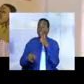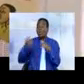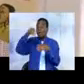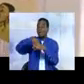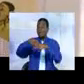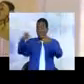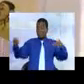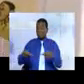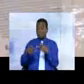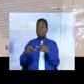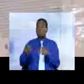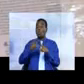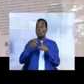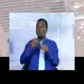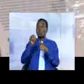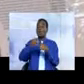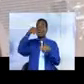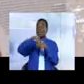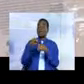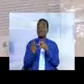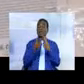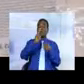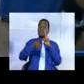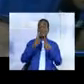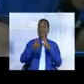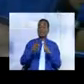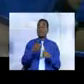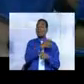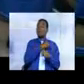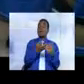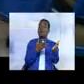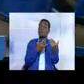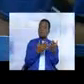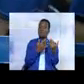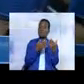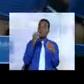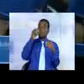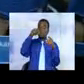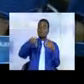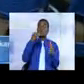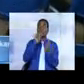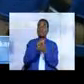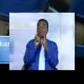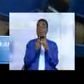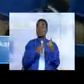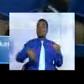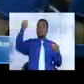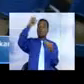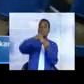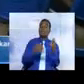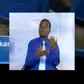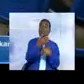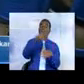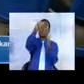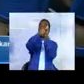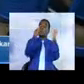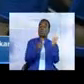transports en commun. Les participants saluent l'acte, mais attendent que cette disposition soit renforcée par une